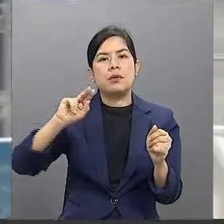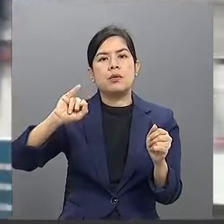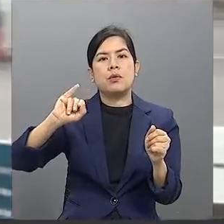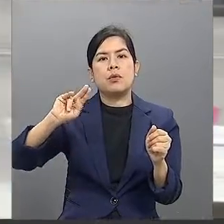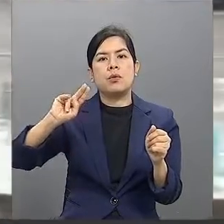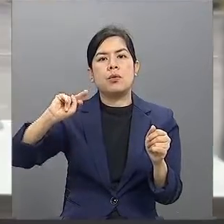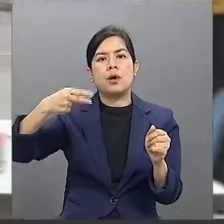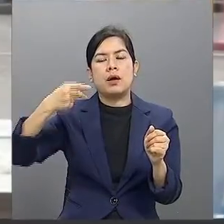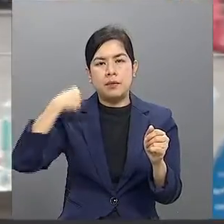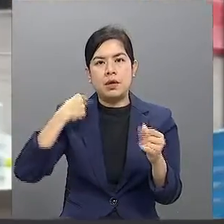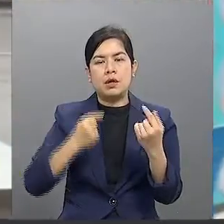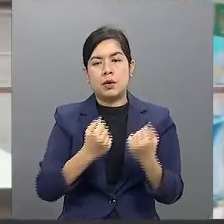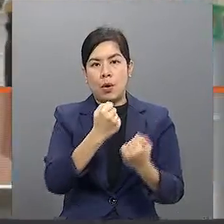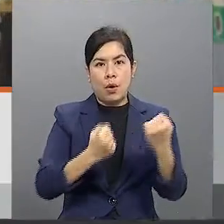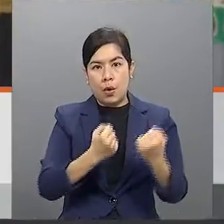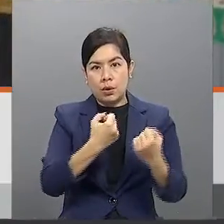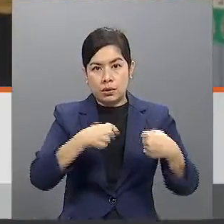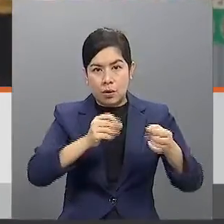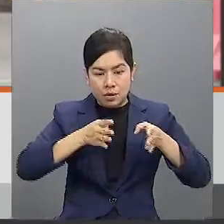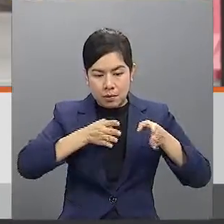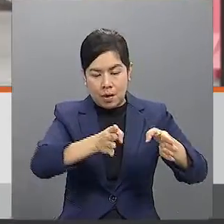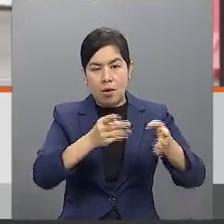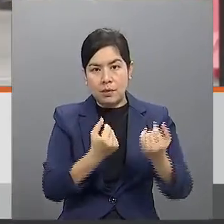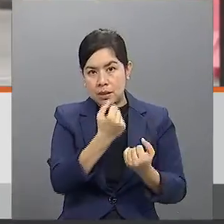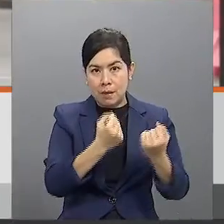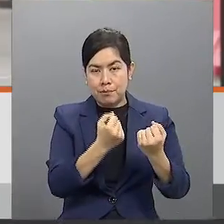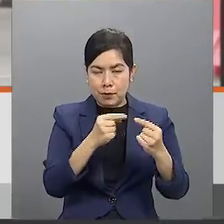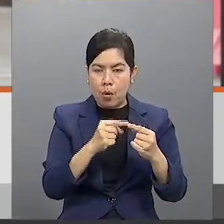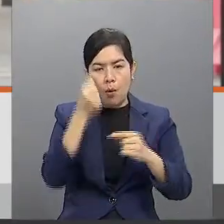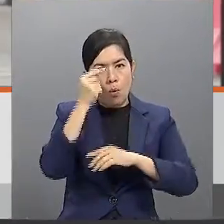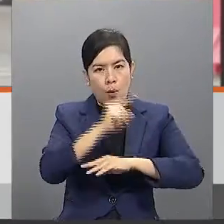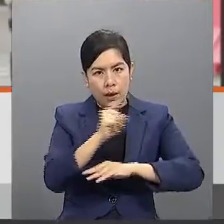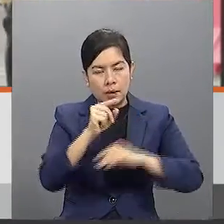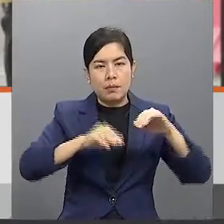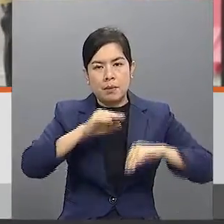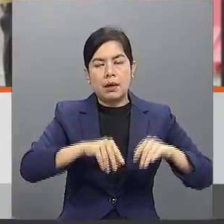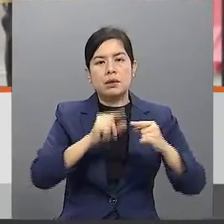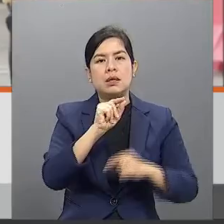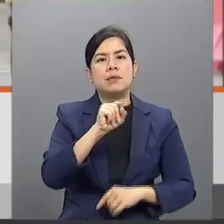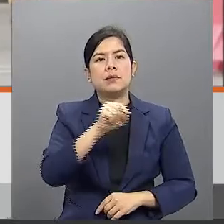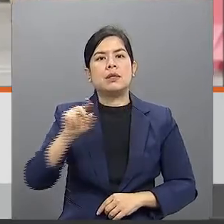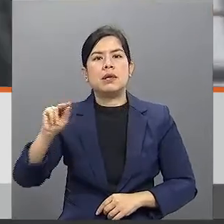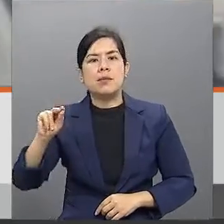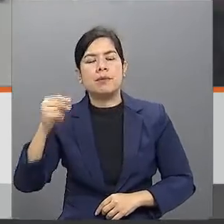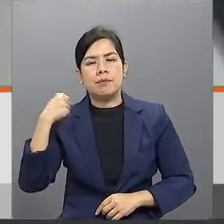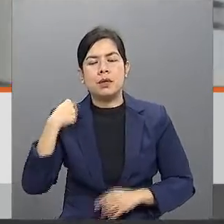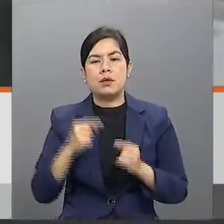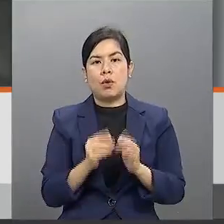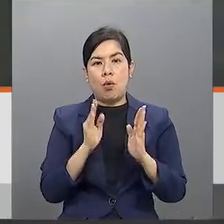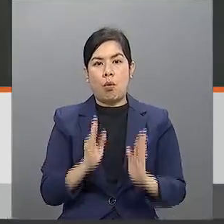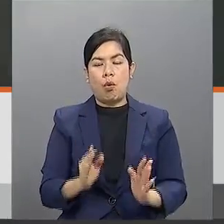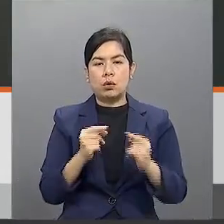ข้าออกประมาณวันละ 20-30 คันและมีผู้เดินทางกลับเข้าประเทศไม่ถึง10คนใน1สัปดาห์แต่พบว่